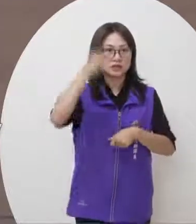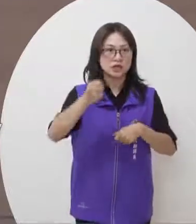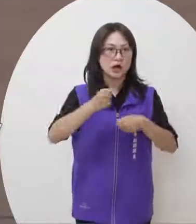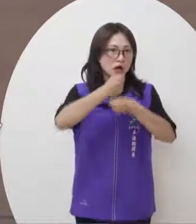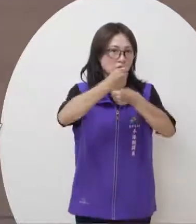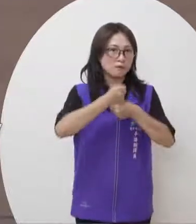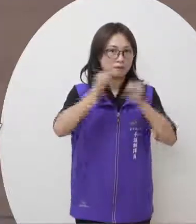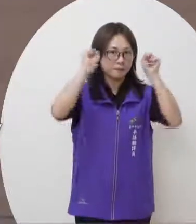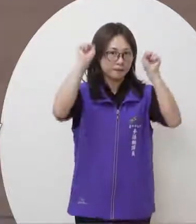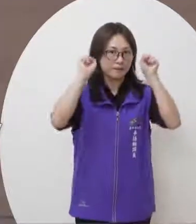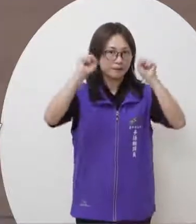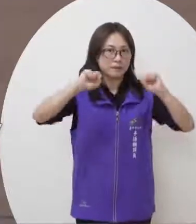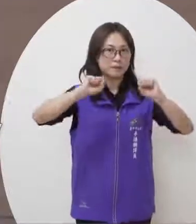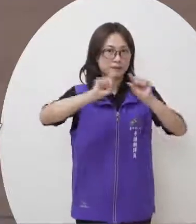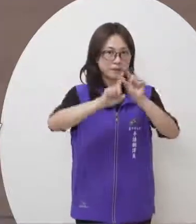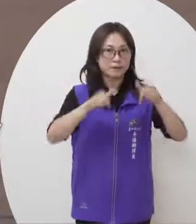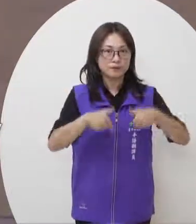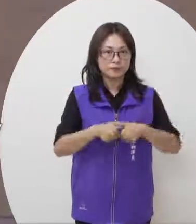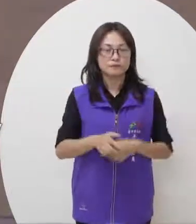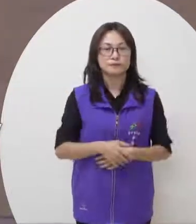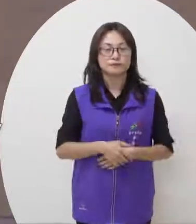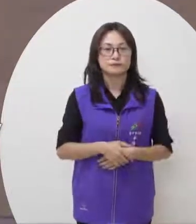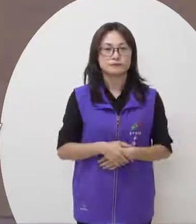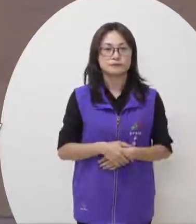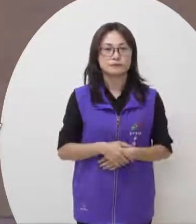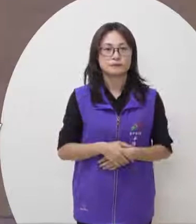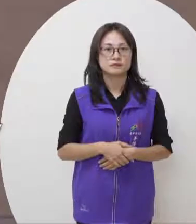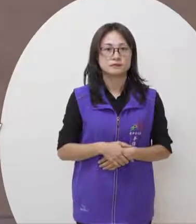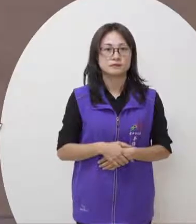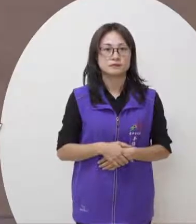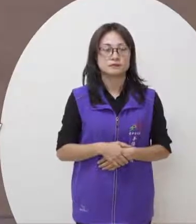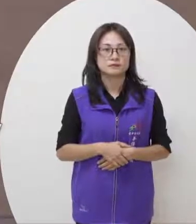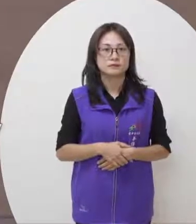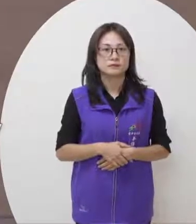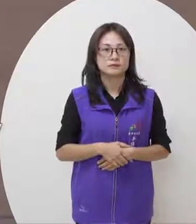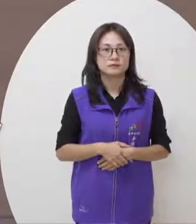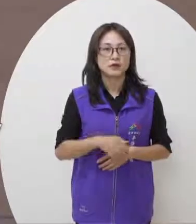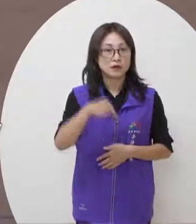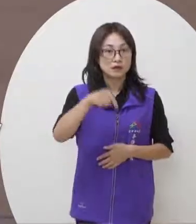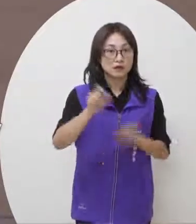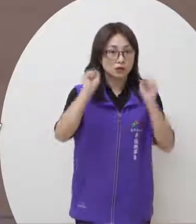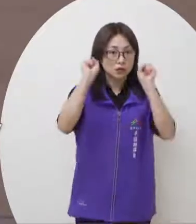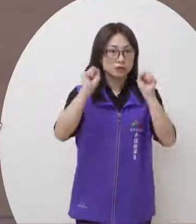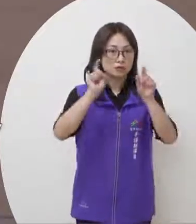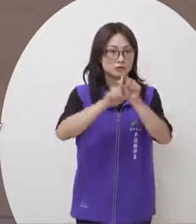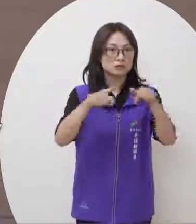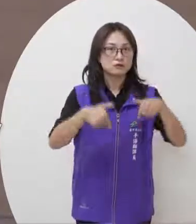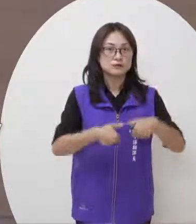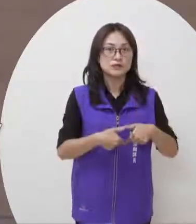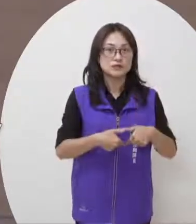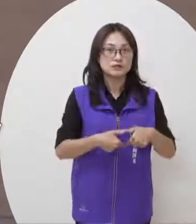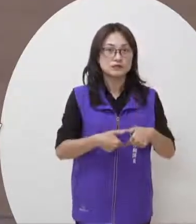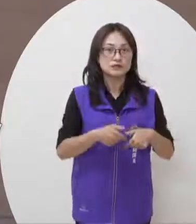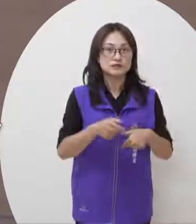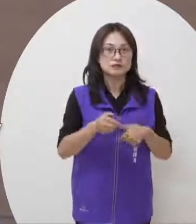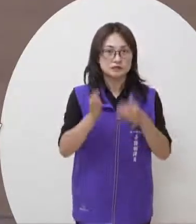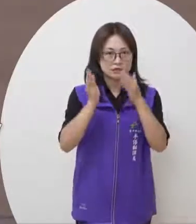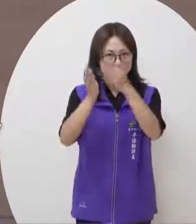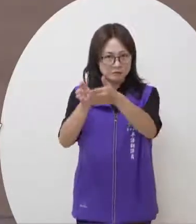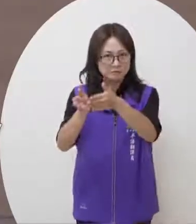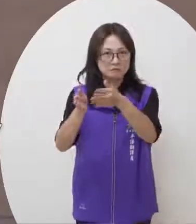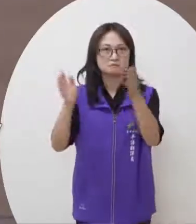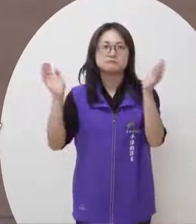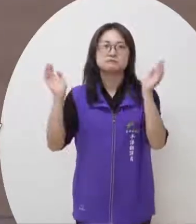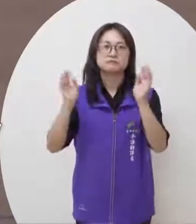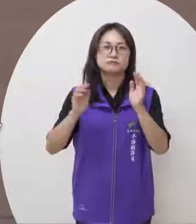个运动中心国运中心，可是西屯这个潮马的国运中心是为了大人的。啊，那如果小朋友